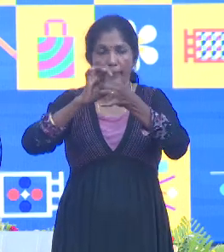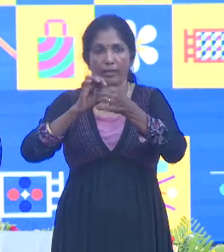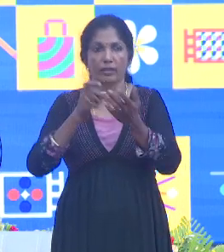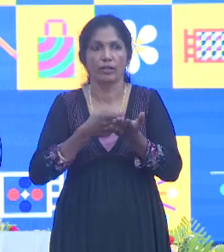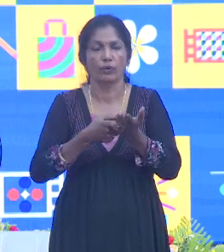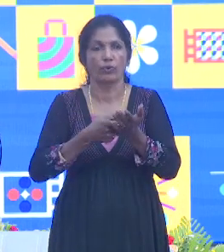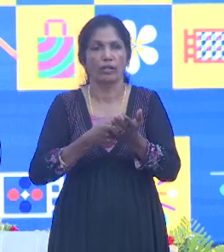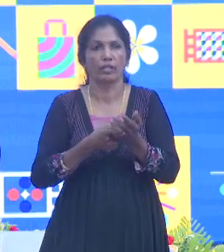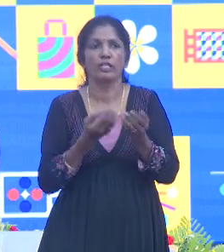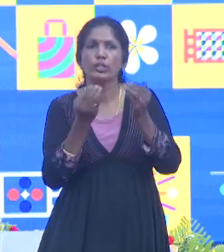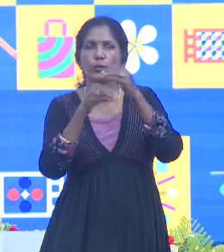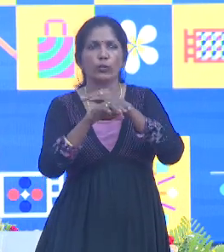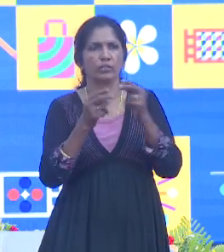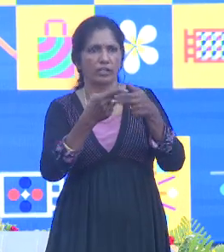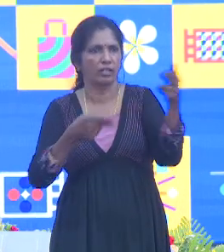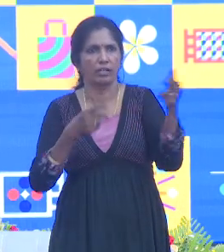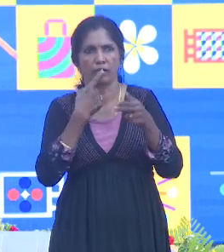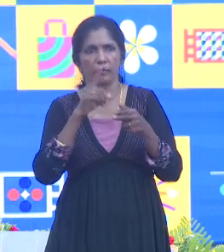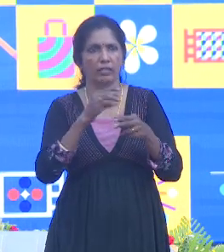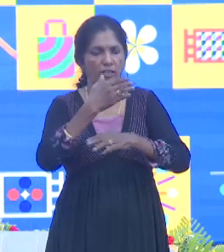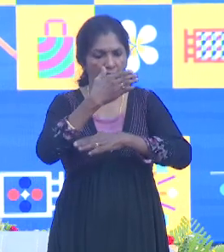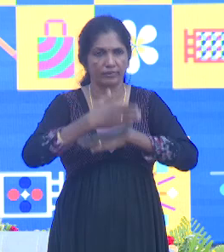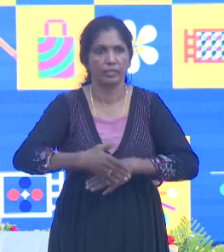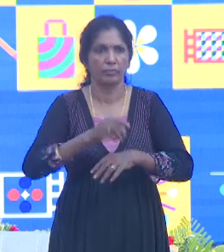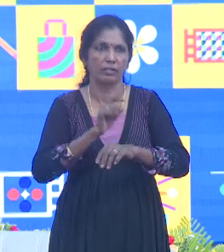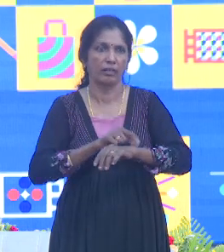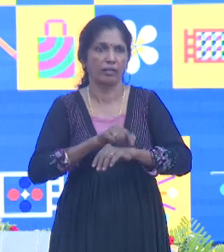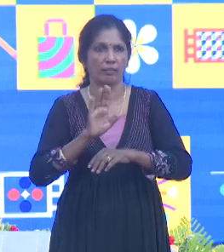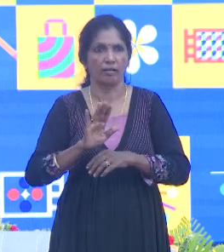ഞാനതിൻ്റെ ഉള്ളടക്കത്തിലേക്ക് പോവുകയല്ല, അതിനുള്ള സമയവുമില്ല.